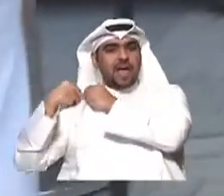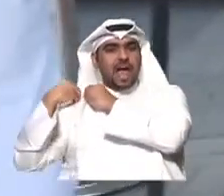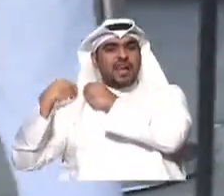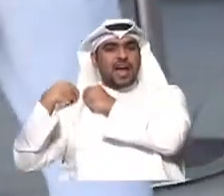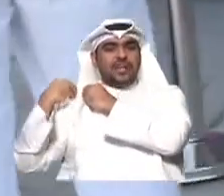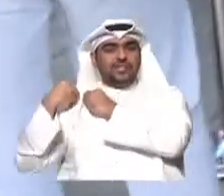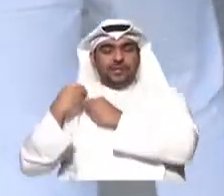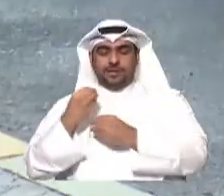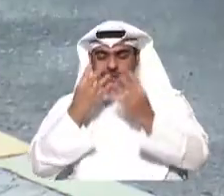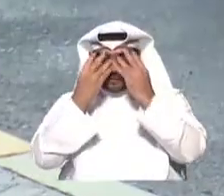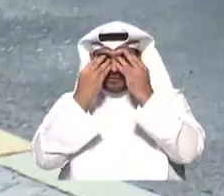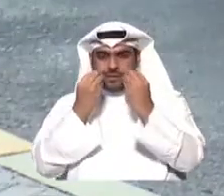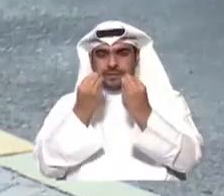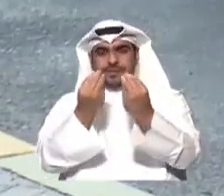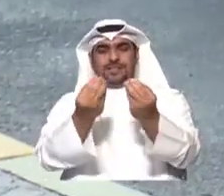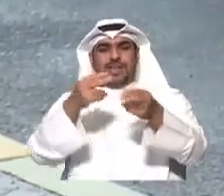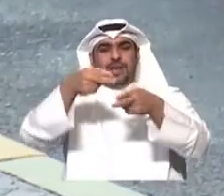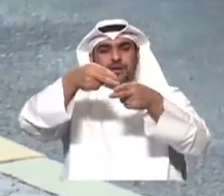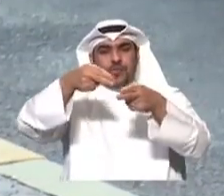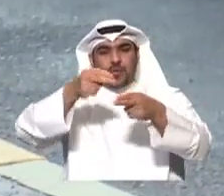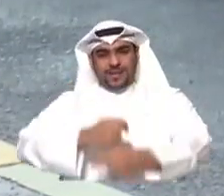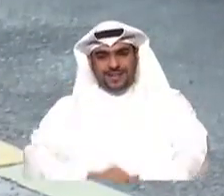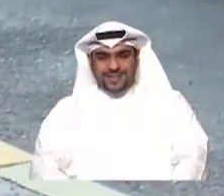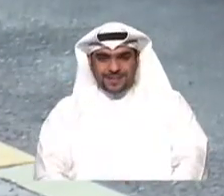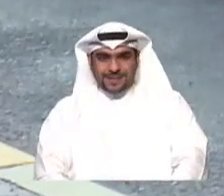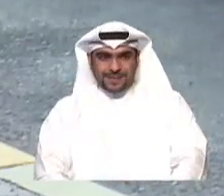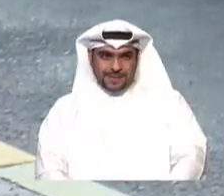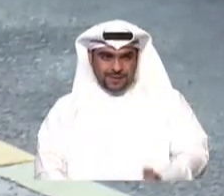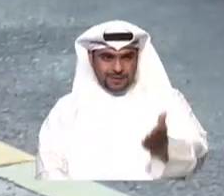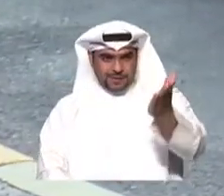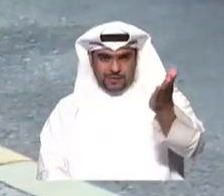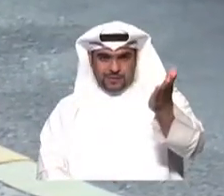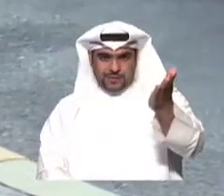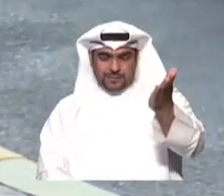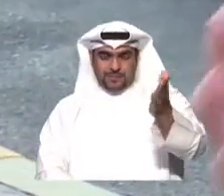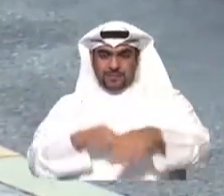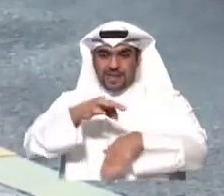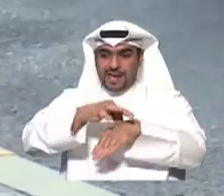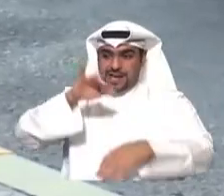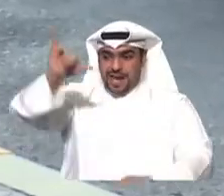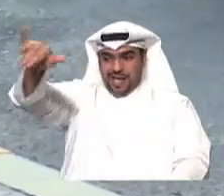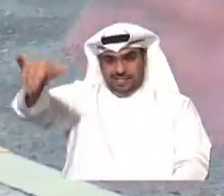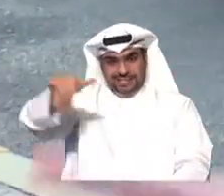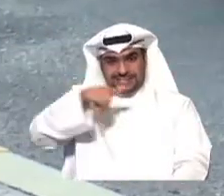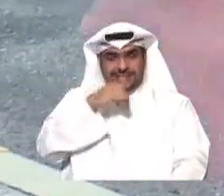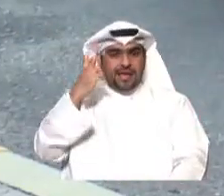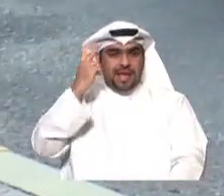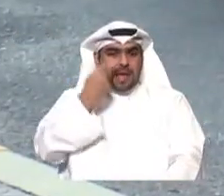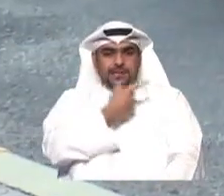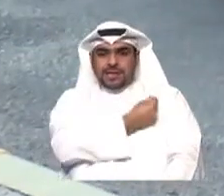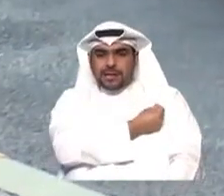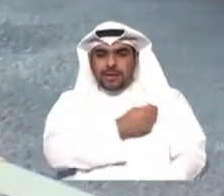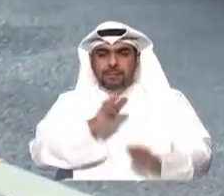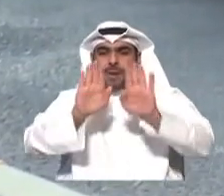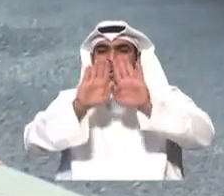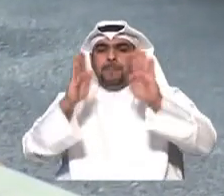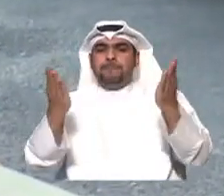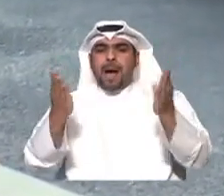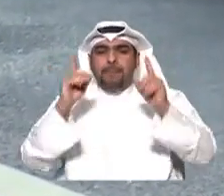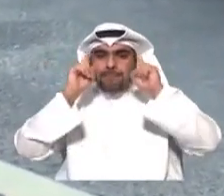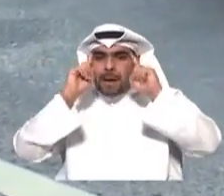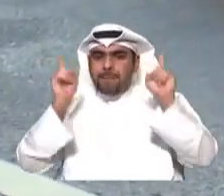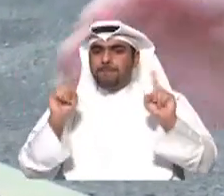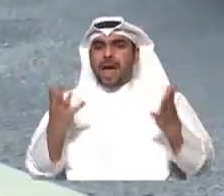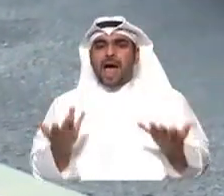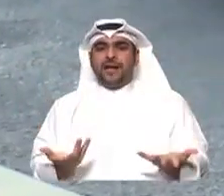الذي يقدمونه. نتعامل مع المراجعين أن احنا نوجههم، يجونا يسألونا وين القاعات، وين يقدرون يطعمون،